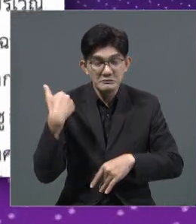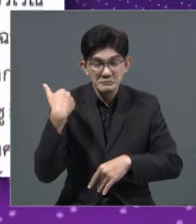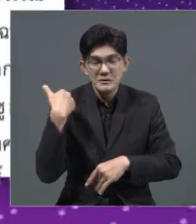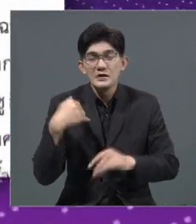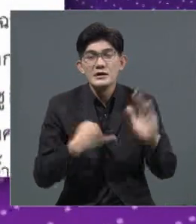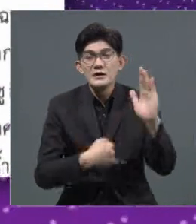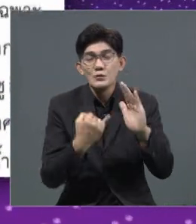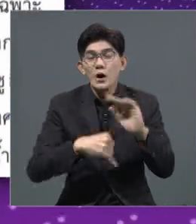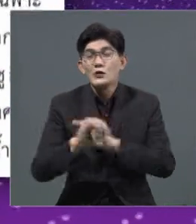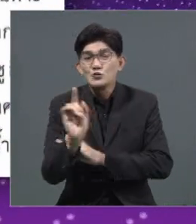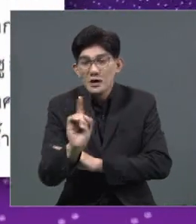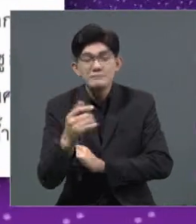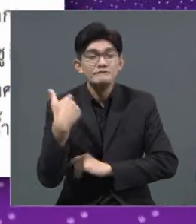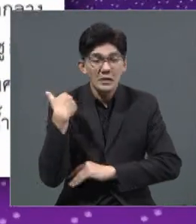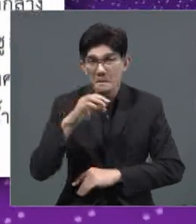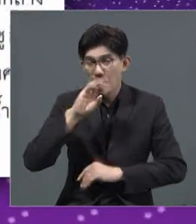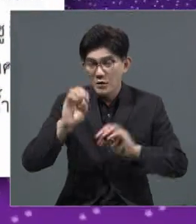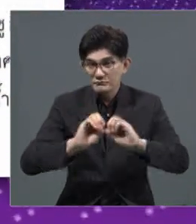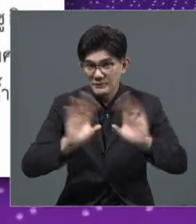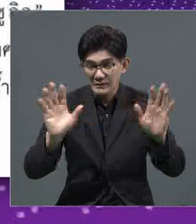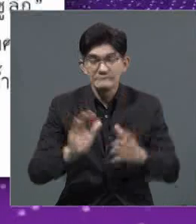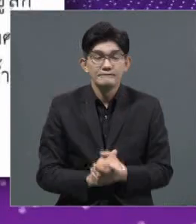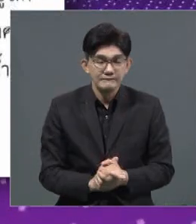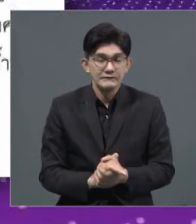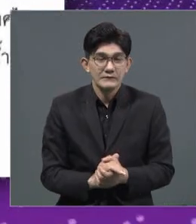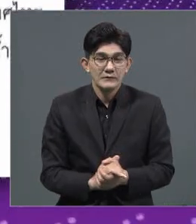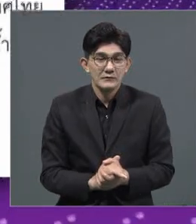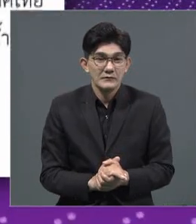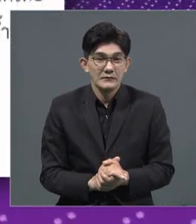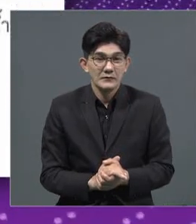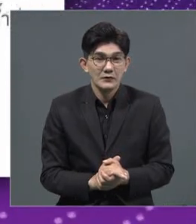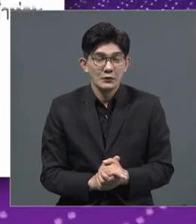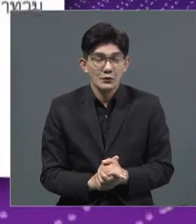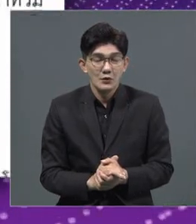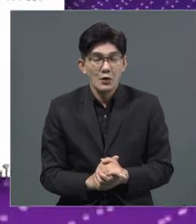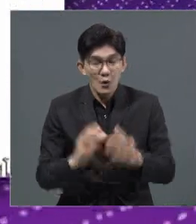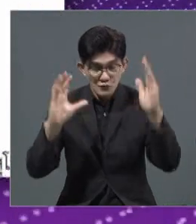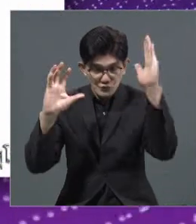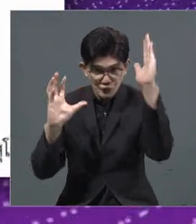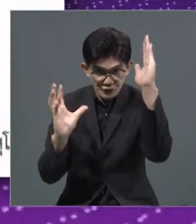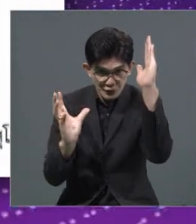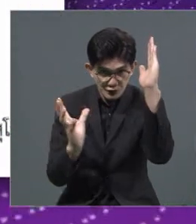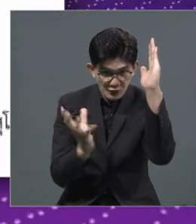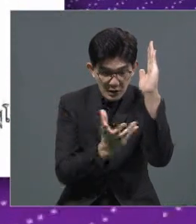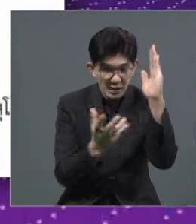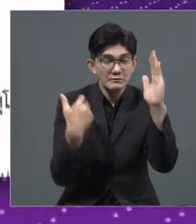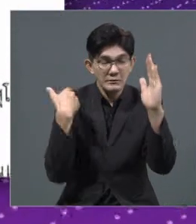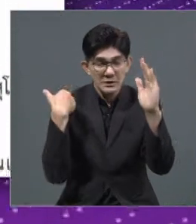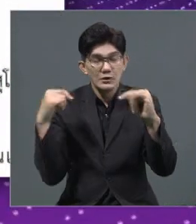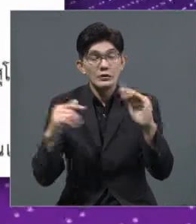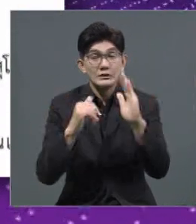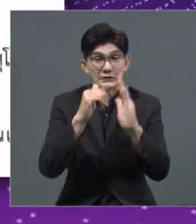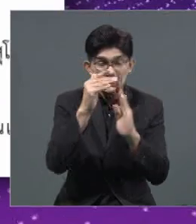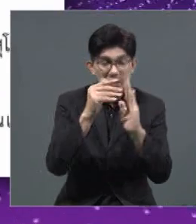บ้าง 22จังหวัดไหนบ้าง23จังหวัดไหนบ้างนะฮะทางนี้ครับเนื่องจากร่องมสุมกำลังค่อนข้างแรงพัดผ่านภาคเหนือภาคกลางภาค